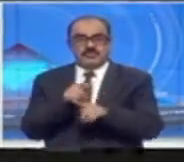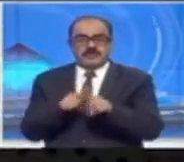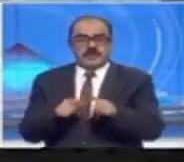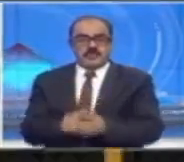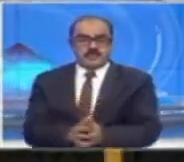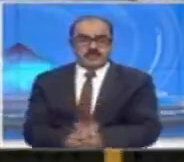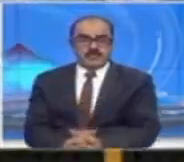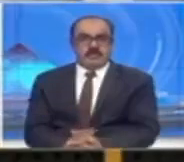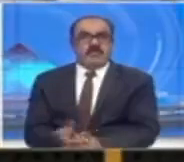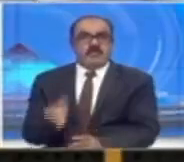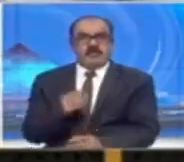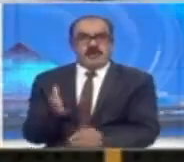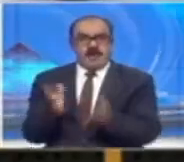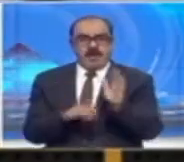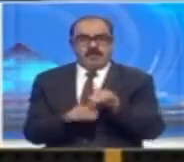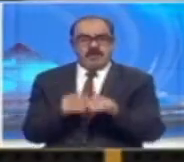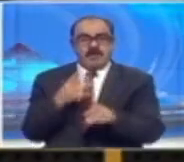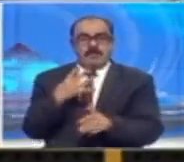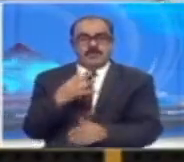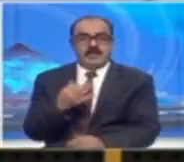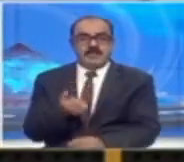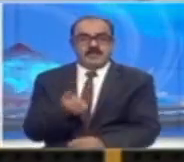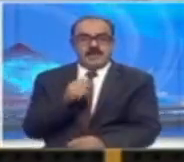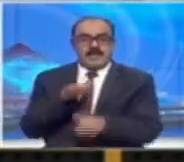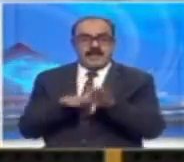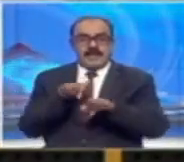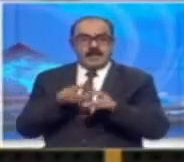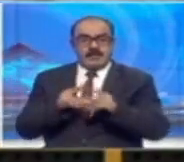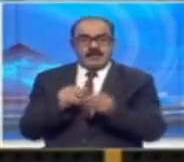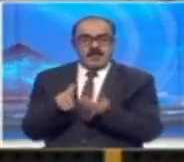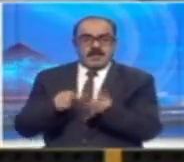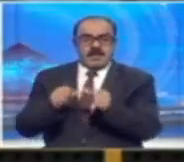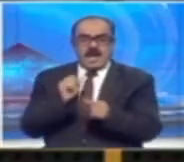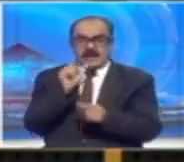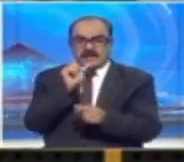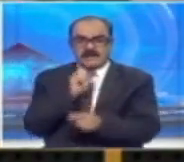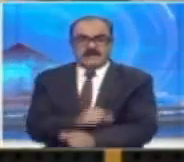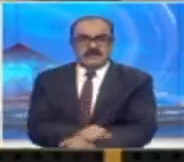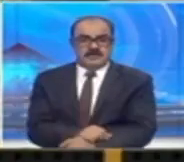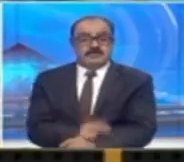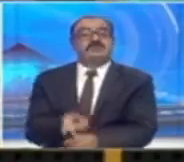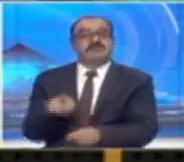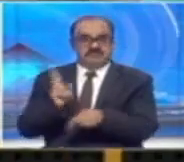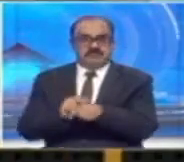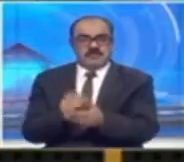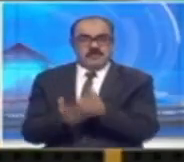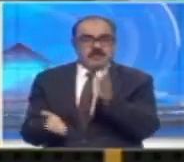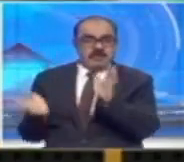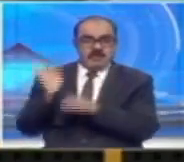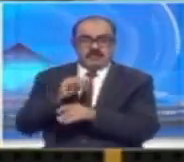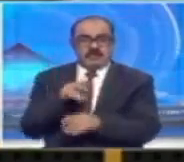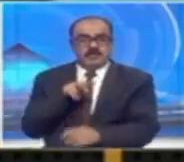كيلوغرام، وضبط ما يقرب من 34 كيلوغرام من مخدر الأيس الشابو، إضافة إلى ما يقرب